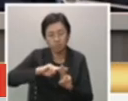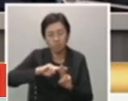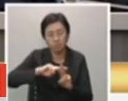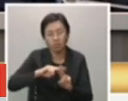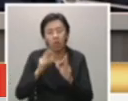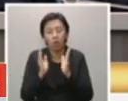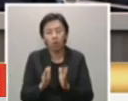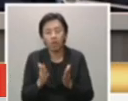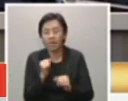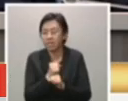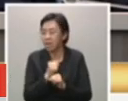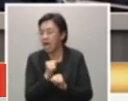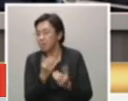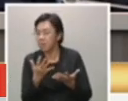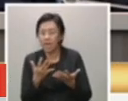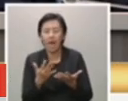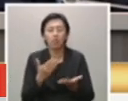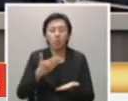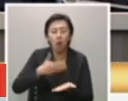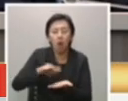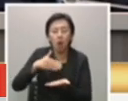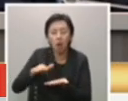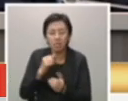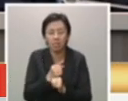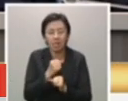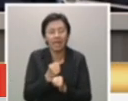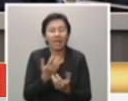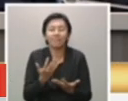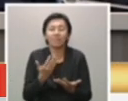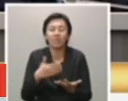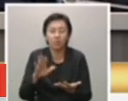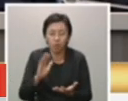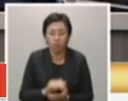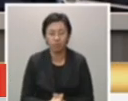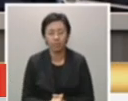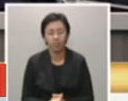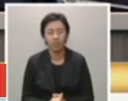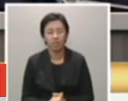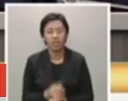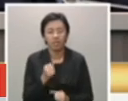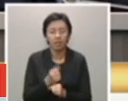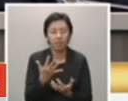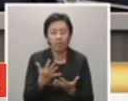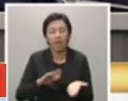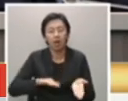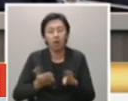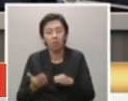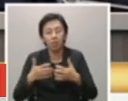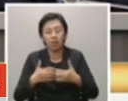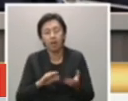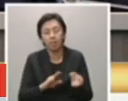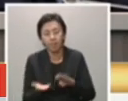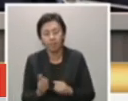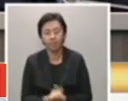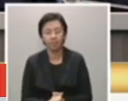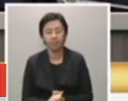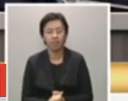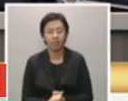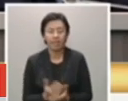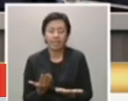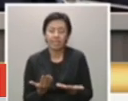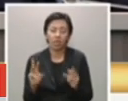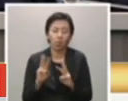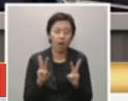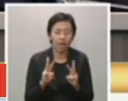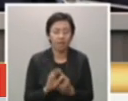คนก็ตกงานเพิ่มขึ้นเรื่อยๆทั้งตกงานจริงแล้วก็ตกงานแอบแฝงตกงานจริงก็เดินเตะฝุ่นต